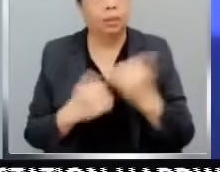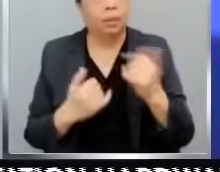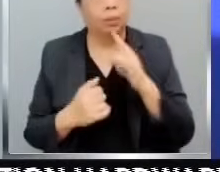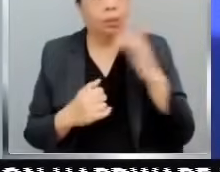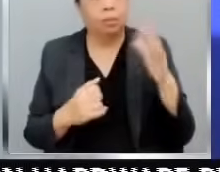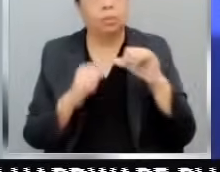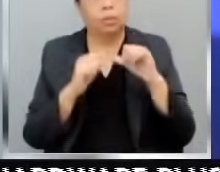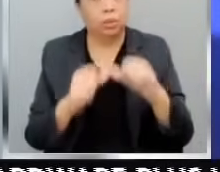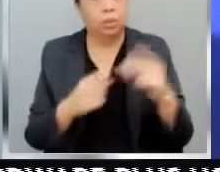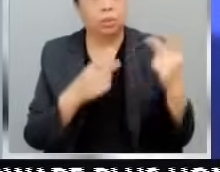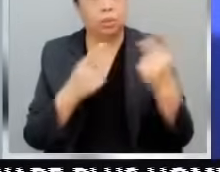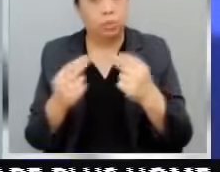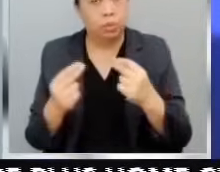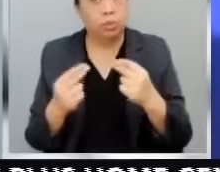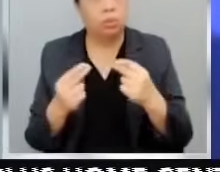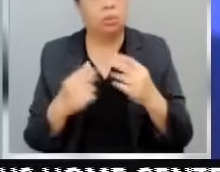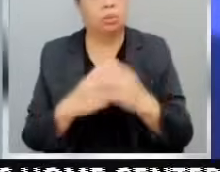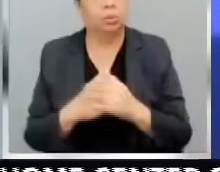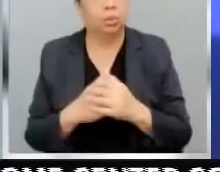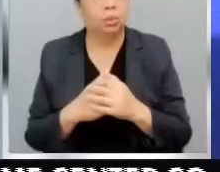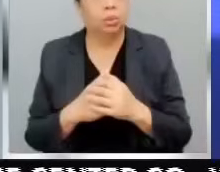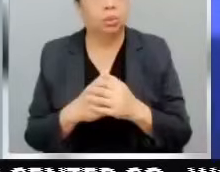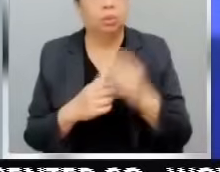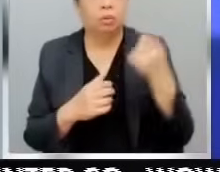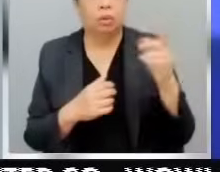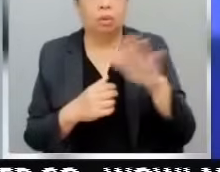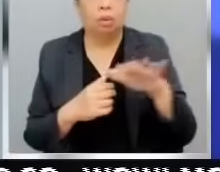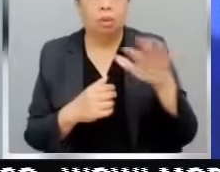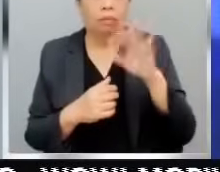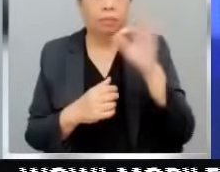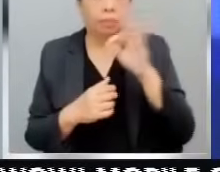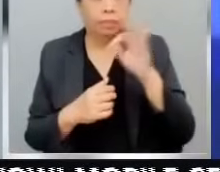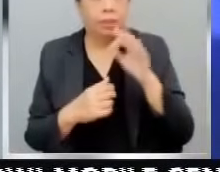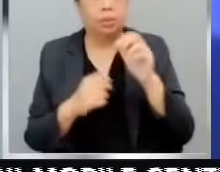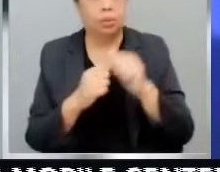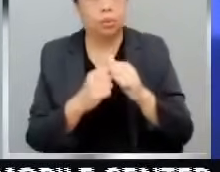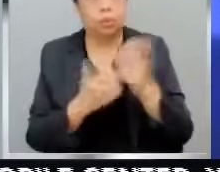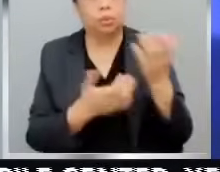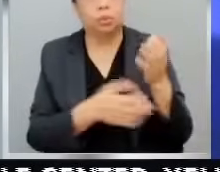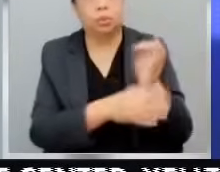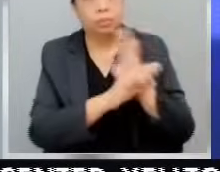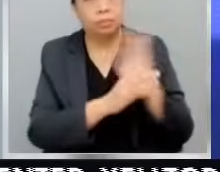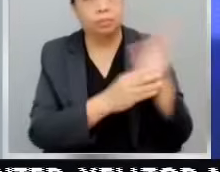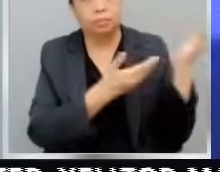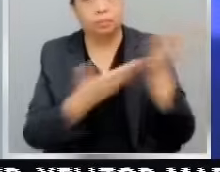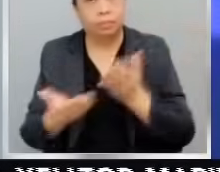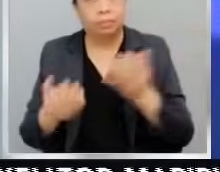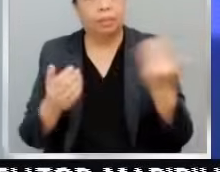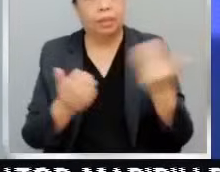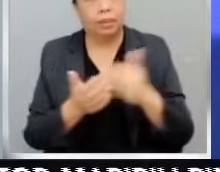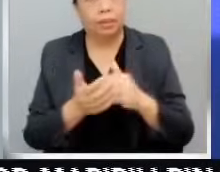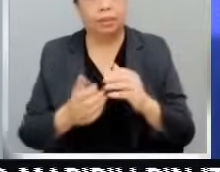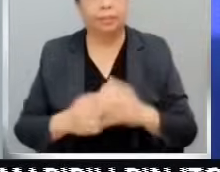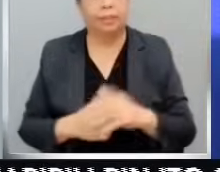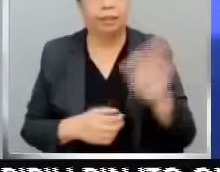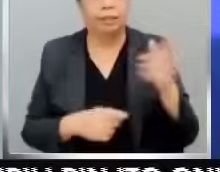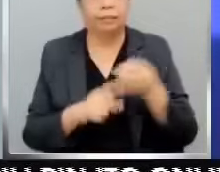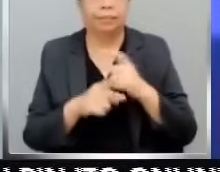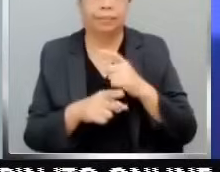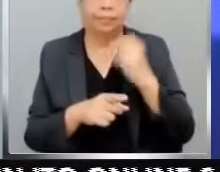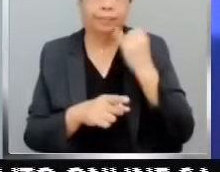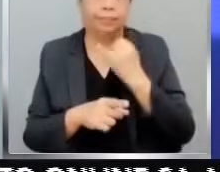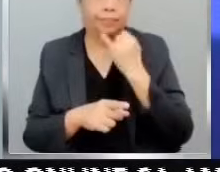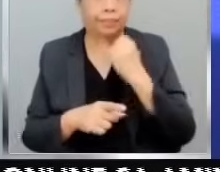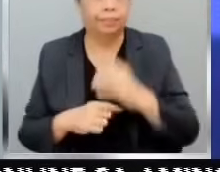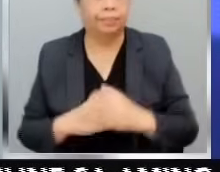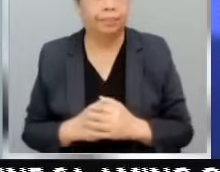hanggat may mga kababayan po tayo na nagnanais umuwi galing po ng bansang Israel. No? It's a whole of